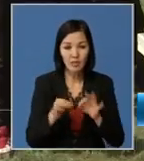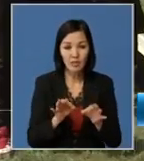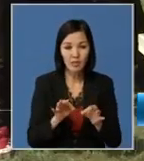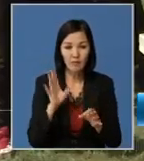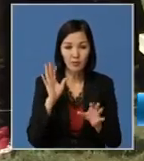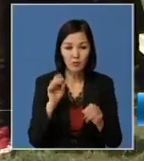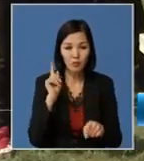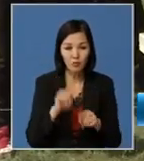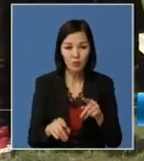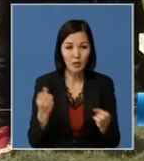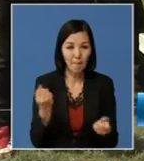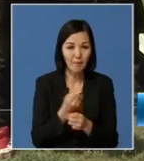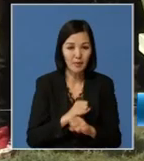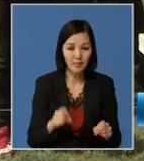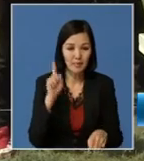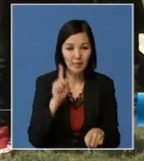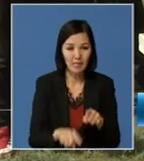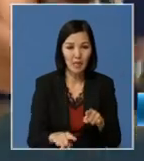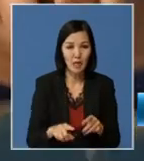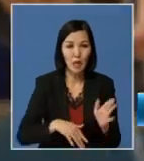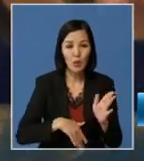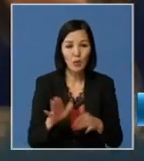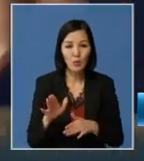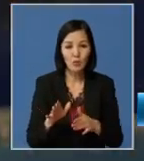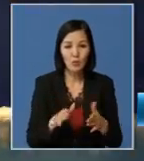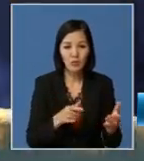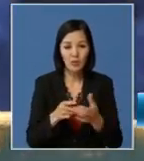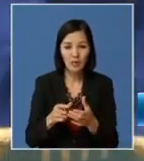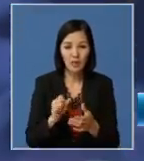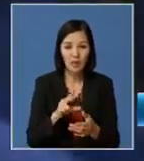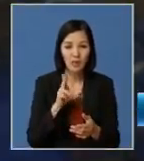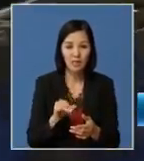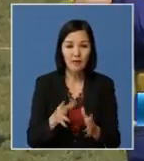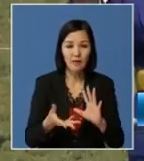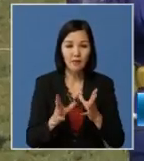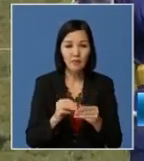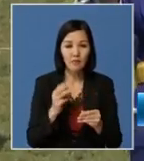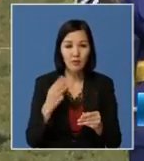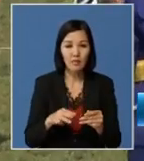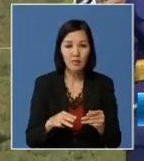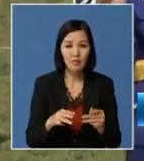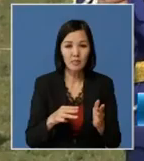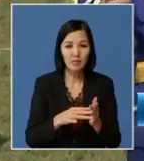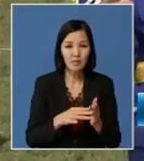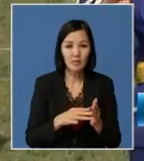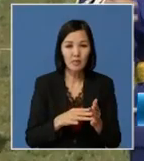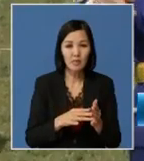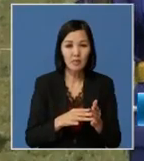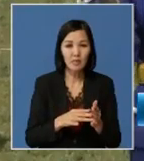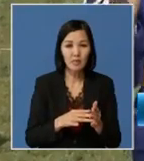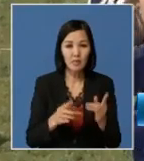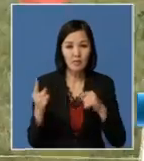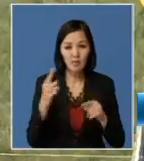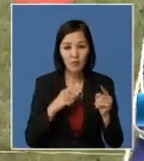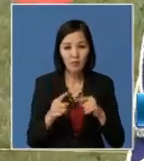все быстро. Так, например, один из лучших результатов по владению АК-74 составил всего 30,5 секунд. Были и